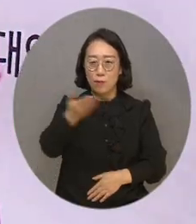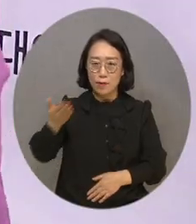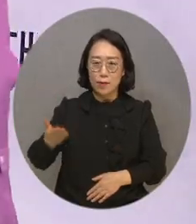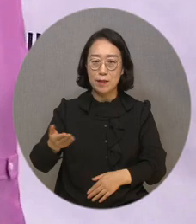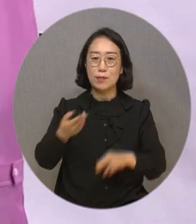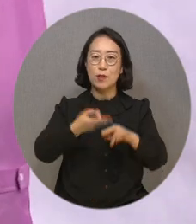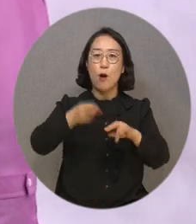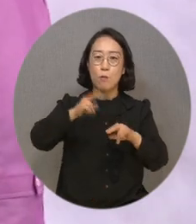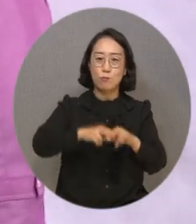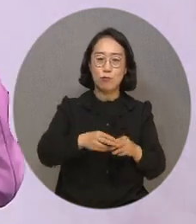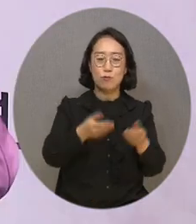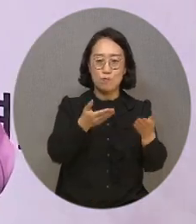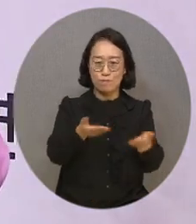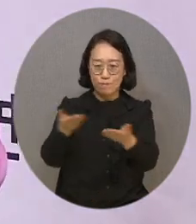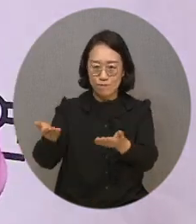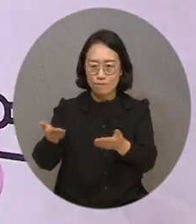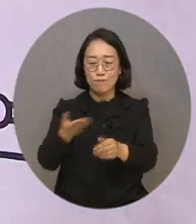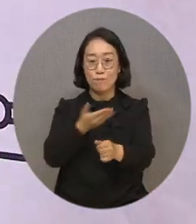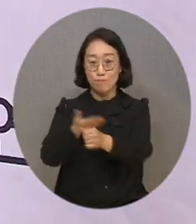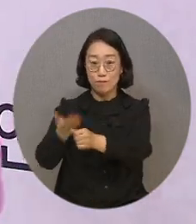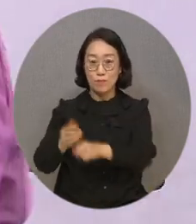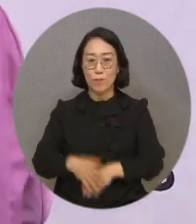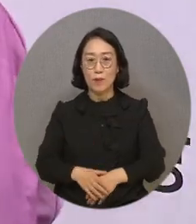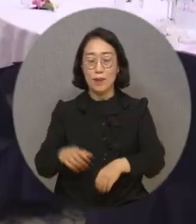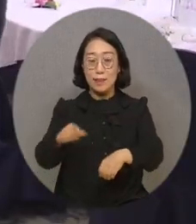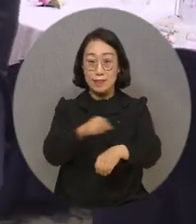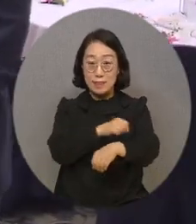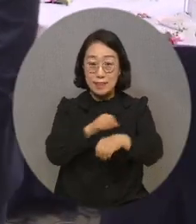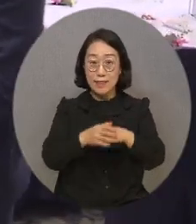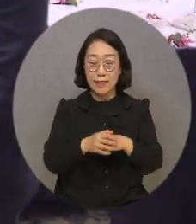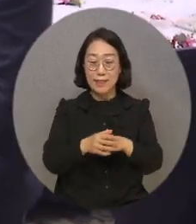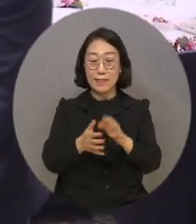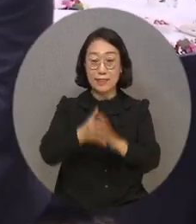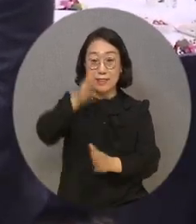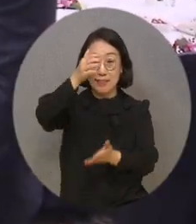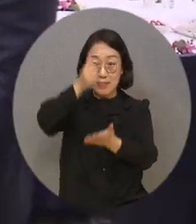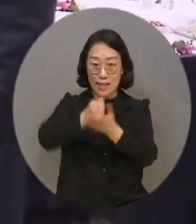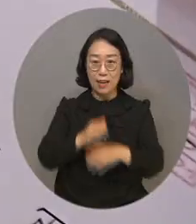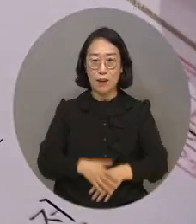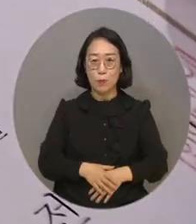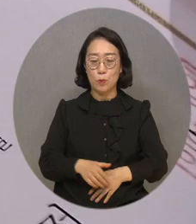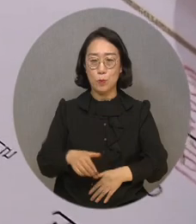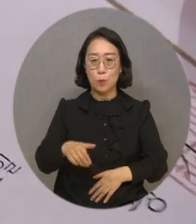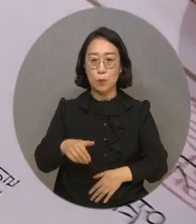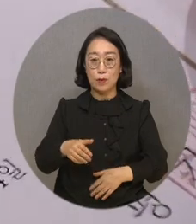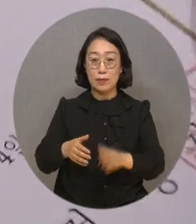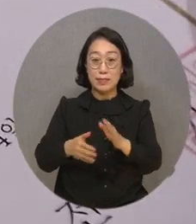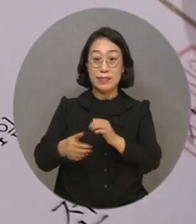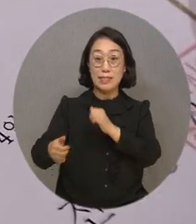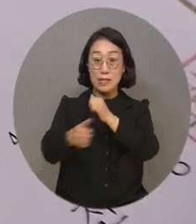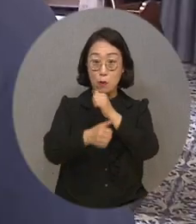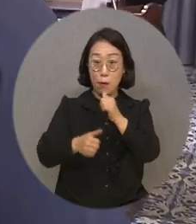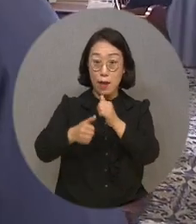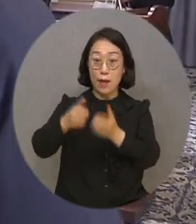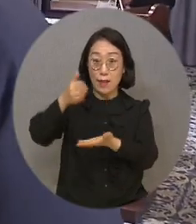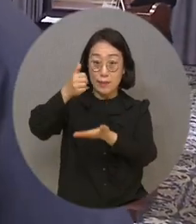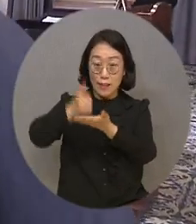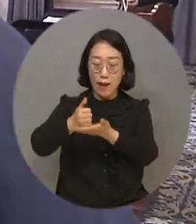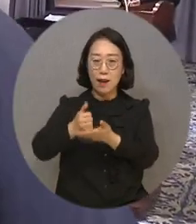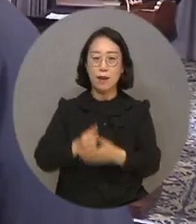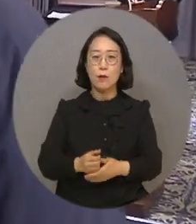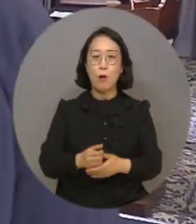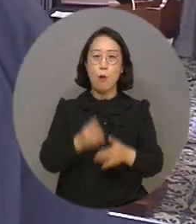기념품 증정이 진행되었으며 특히 최경식 남원시장과 전평기 남원시의회 의장이 효행자